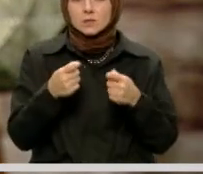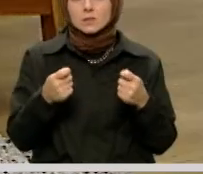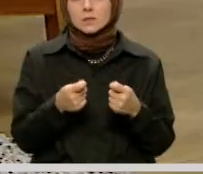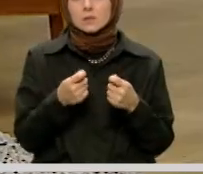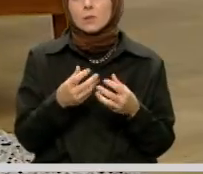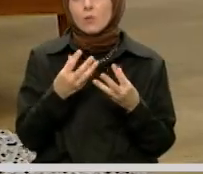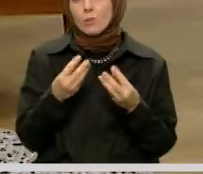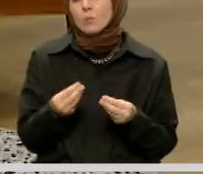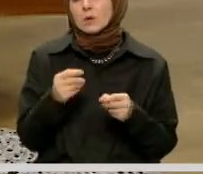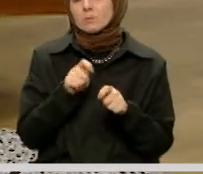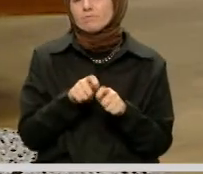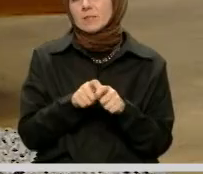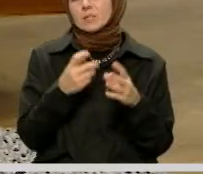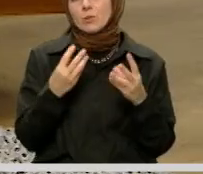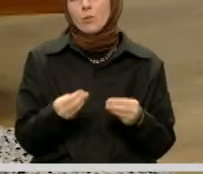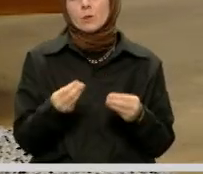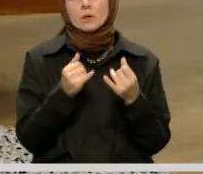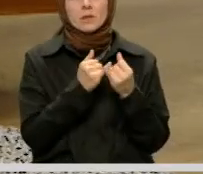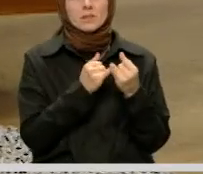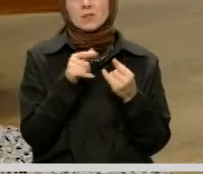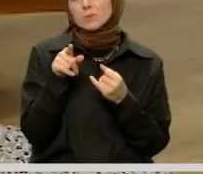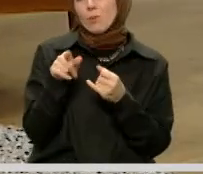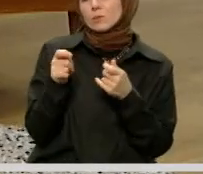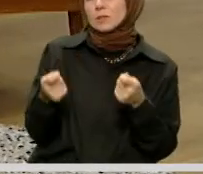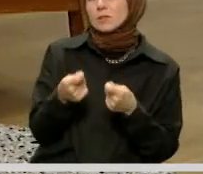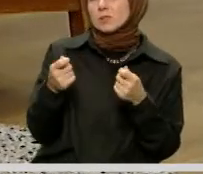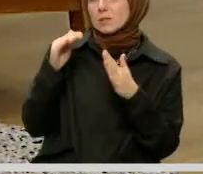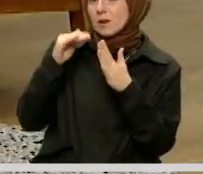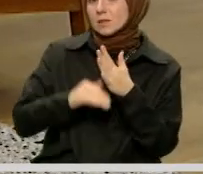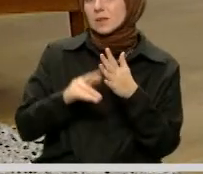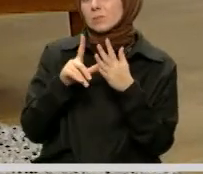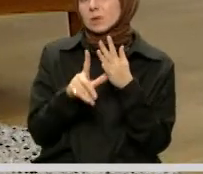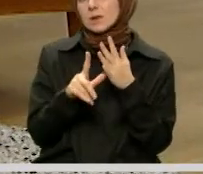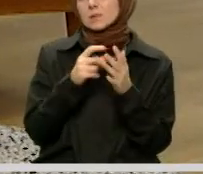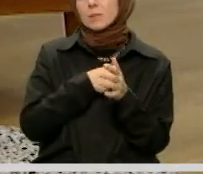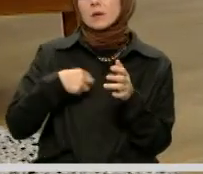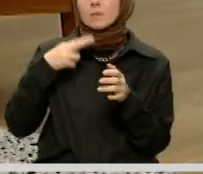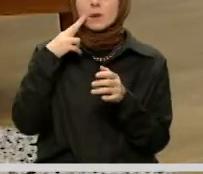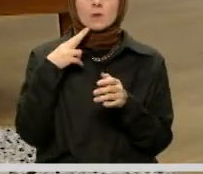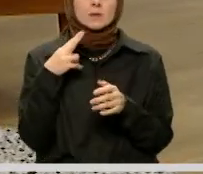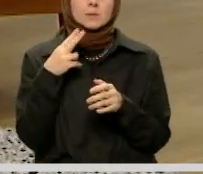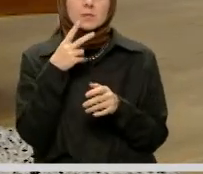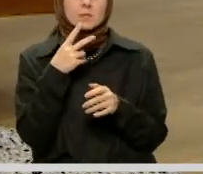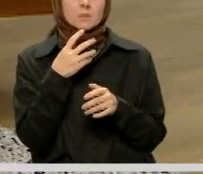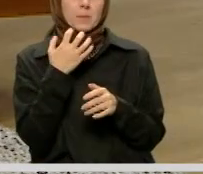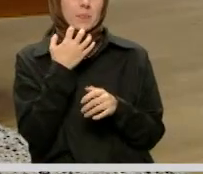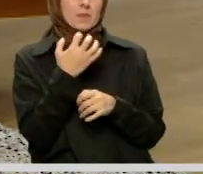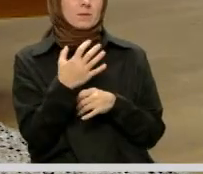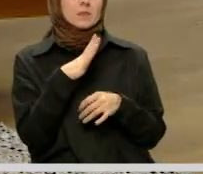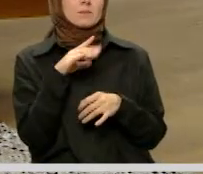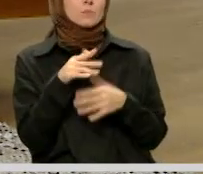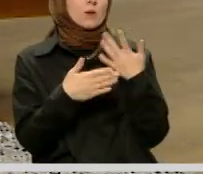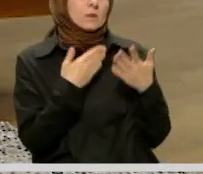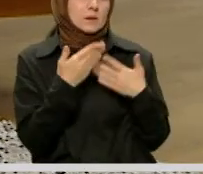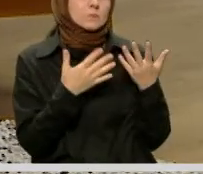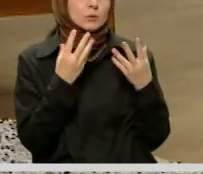hafifletme noktasında biz işveren kardeşlerimize buradan Efendimizin tavsiyesini aktarmış olalım sadece. İnşallah bizi